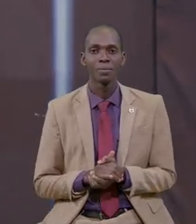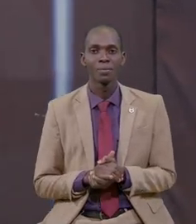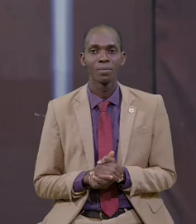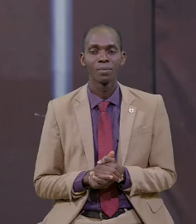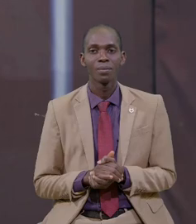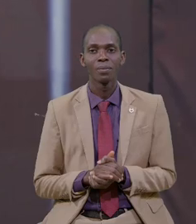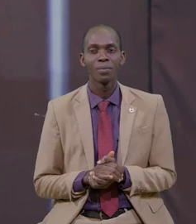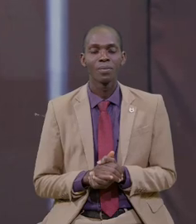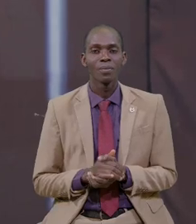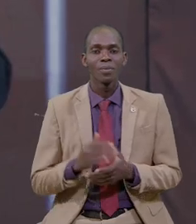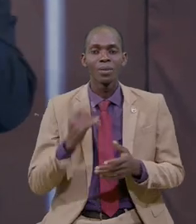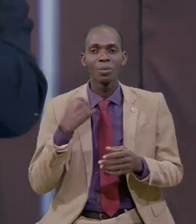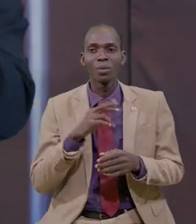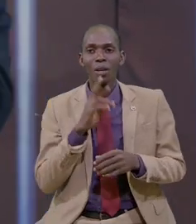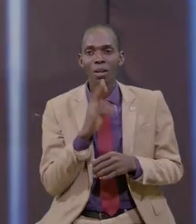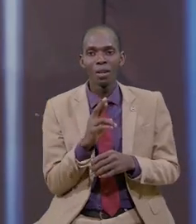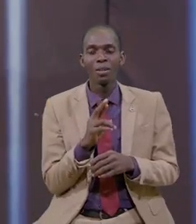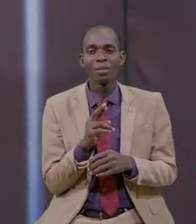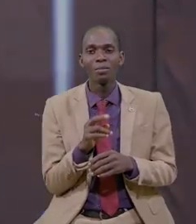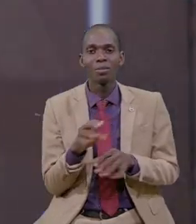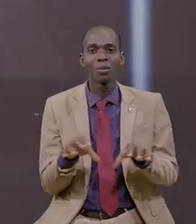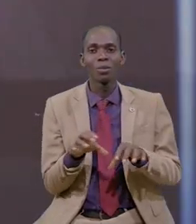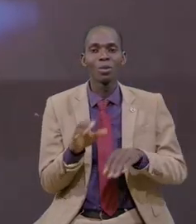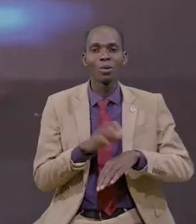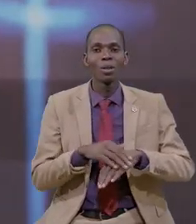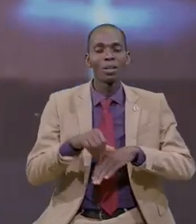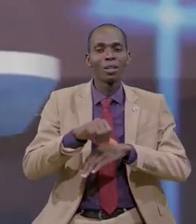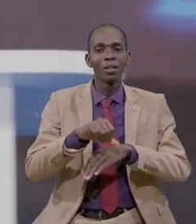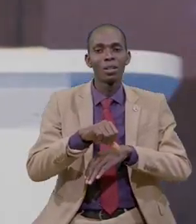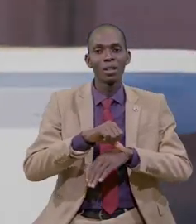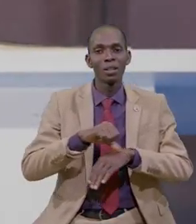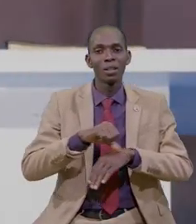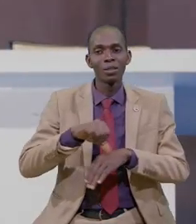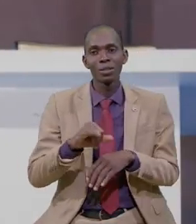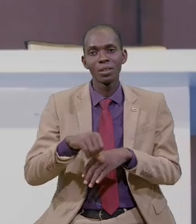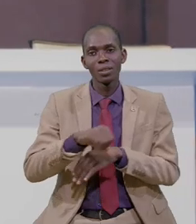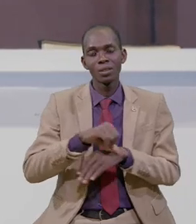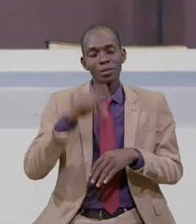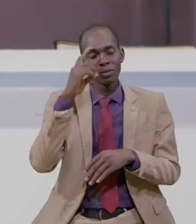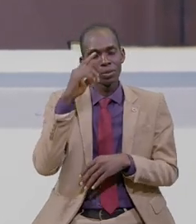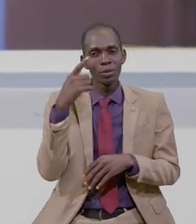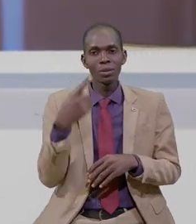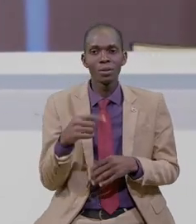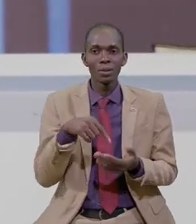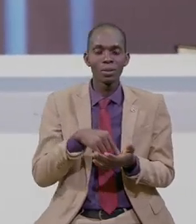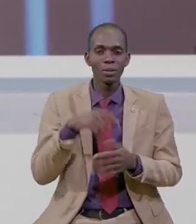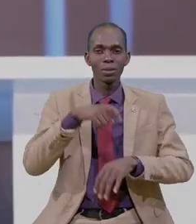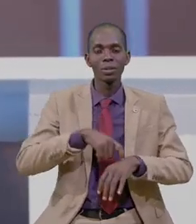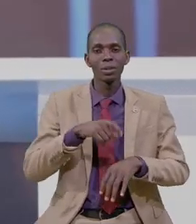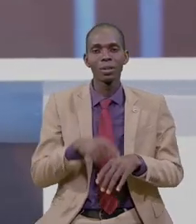Nous parlons de l'onction. L'onction pour la moisson de la fin des